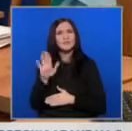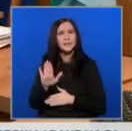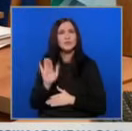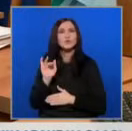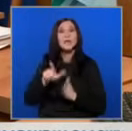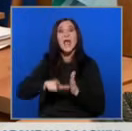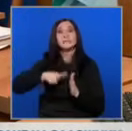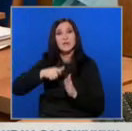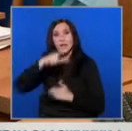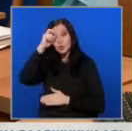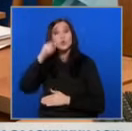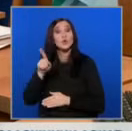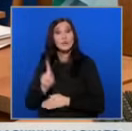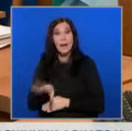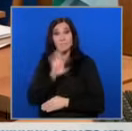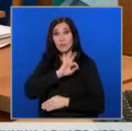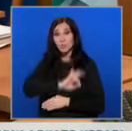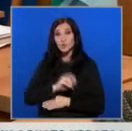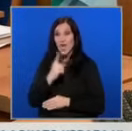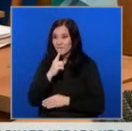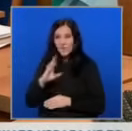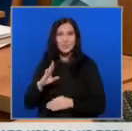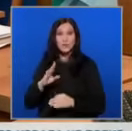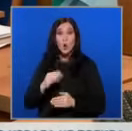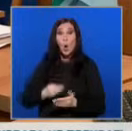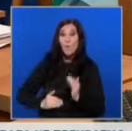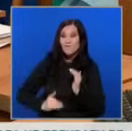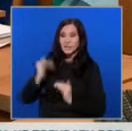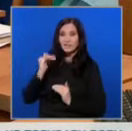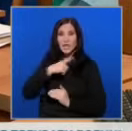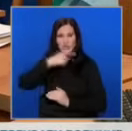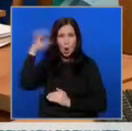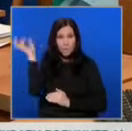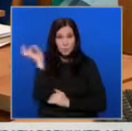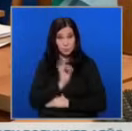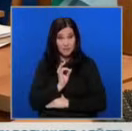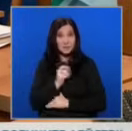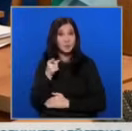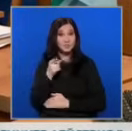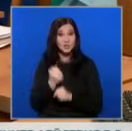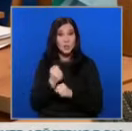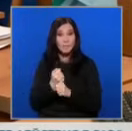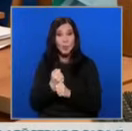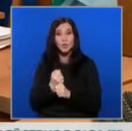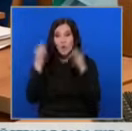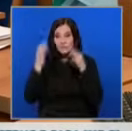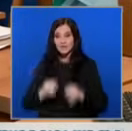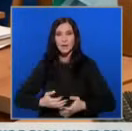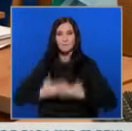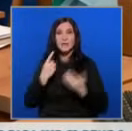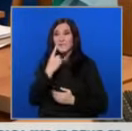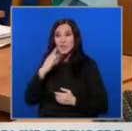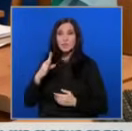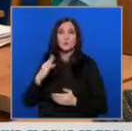извънреден труд и той трябва да получи един път увеличението от 100% за това, че работи на официален празник и един